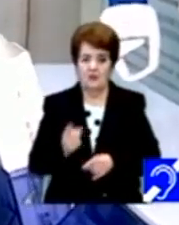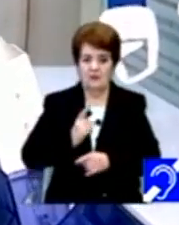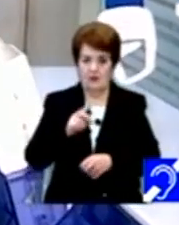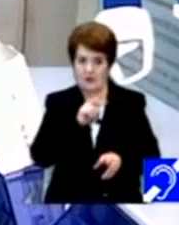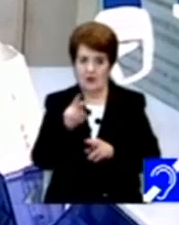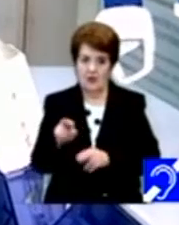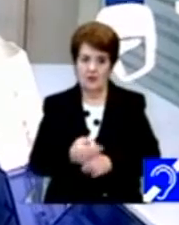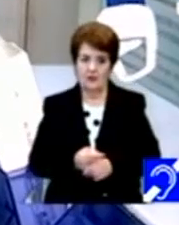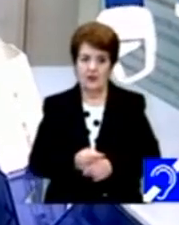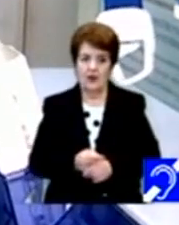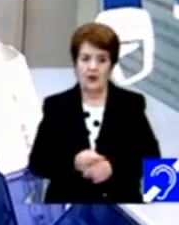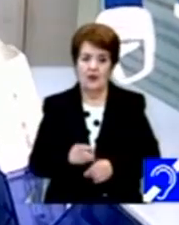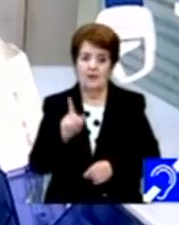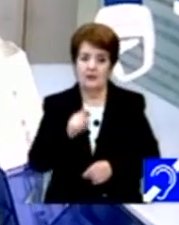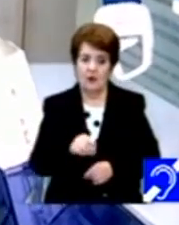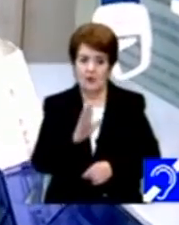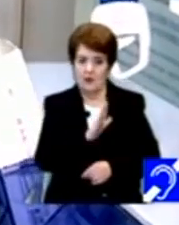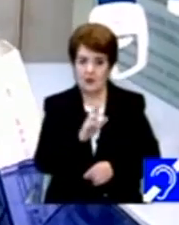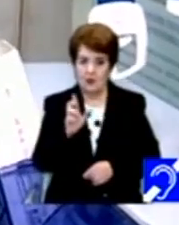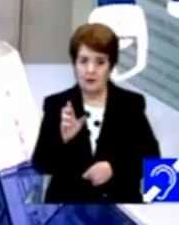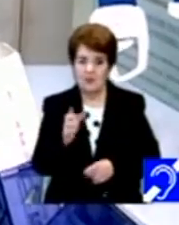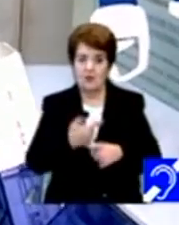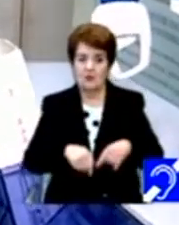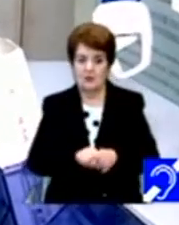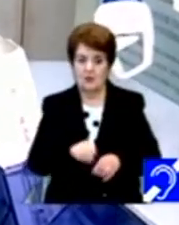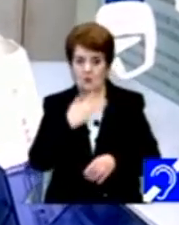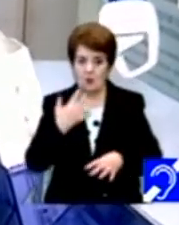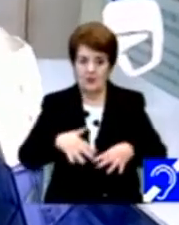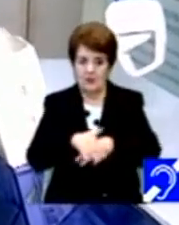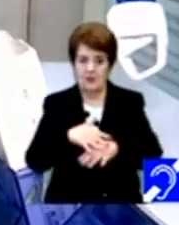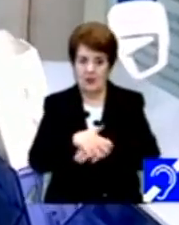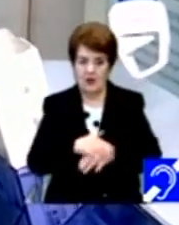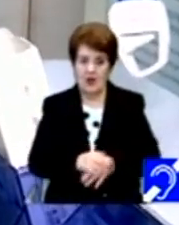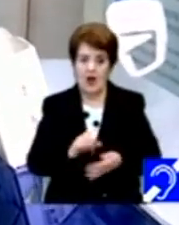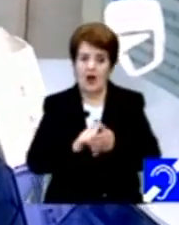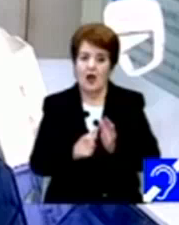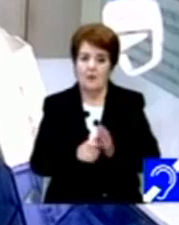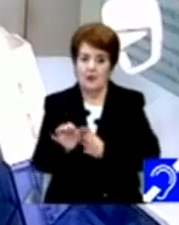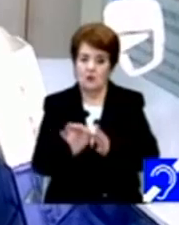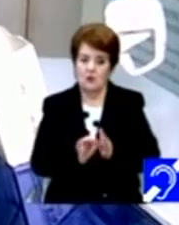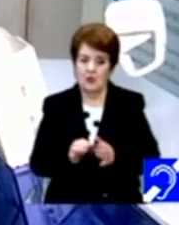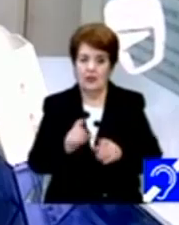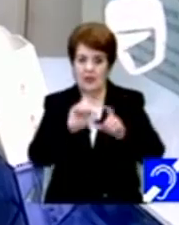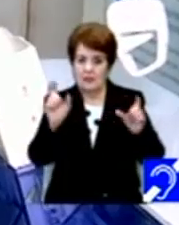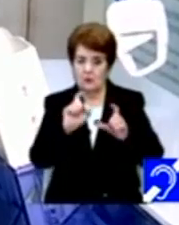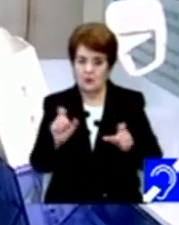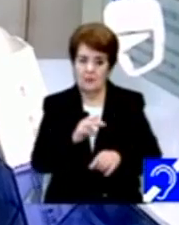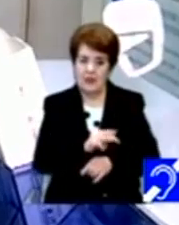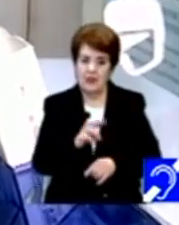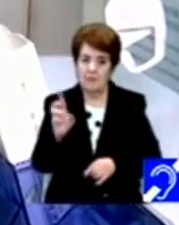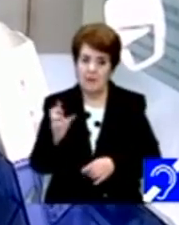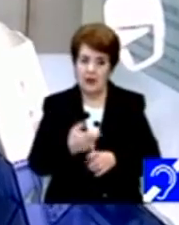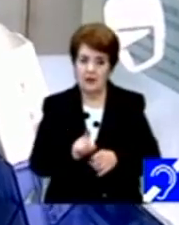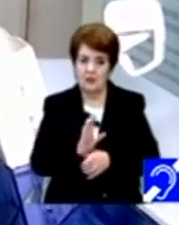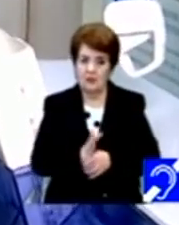la Institutul Marius Nasta sau de la Victor Babeș sunt la fel de aglomerate. Din camera de urgență a Institutului Matei Balș pentru Telejurnal,